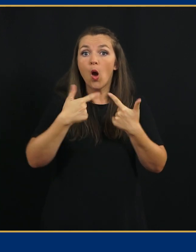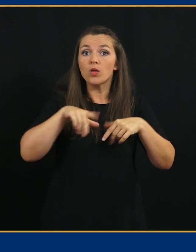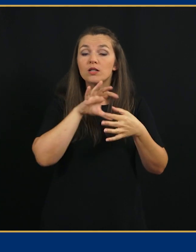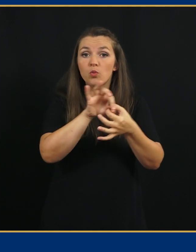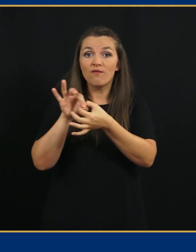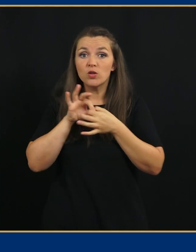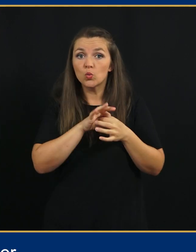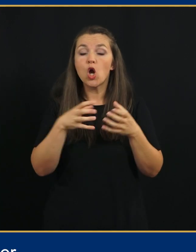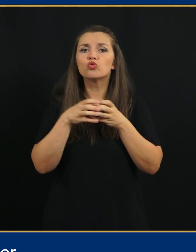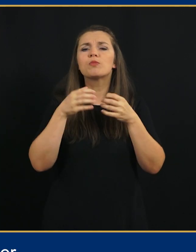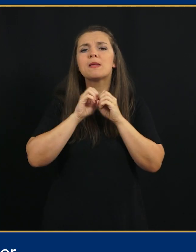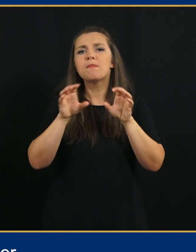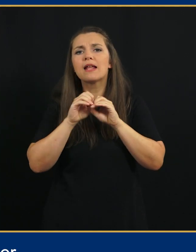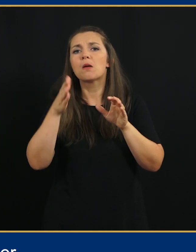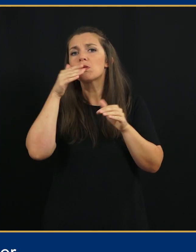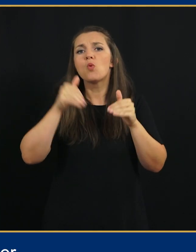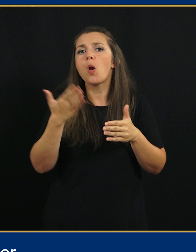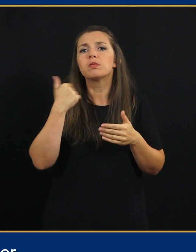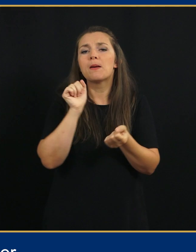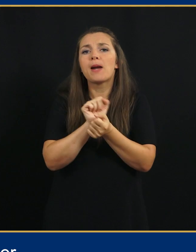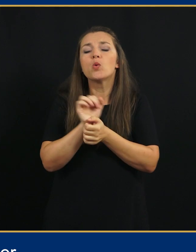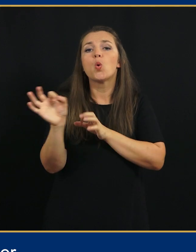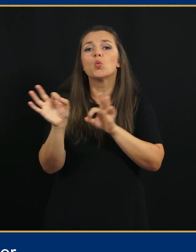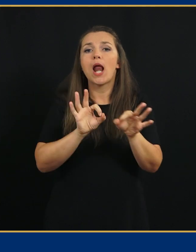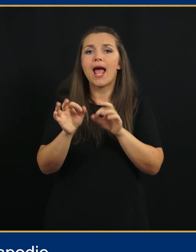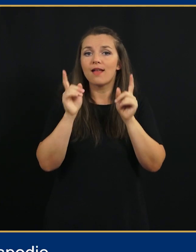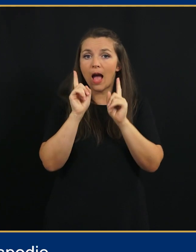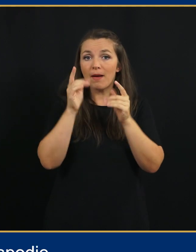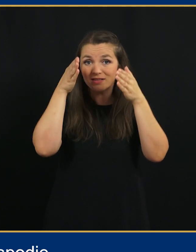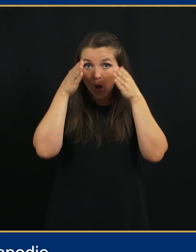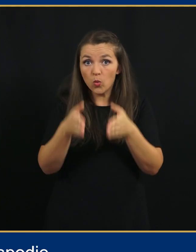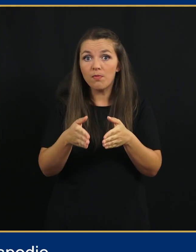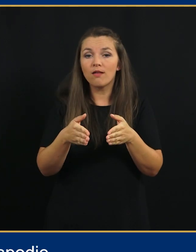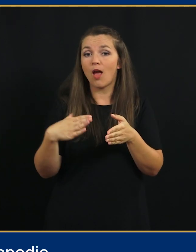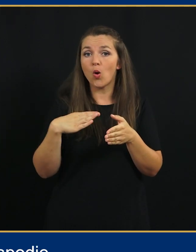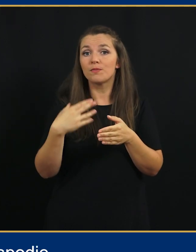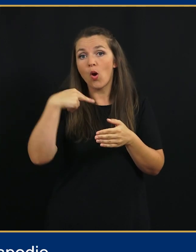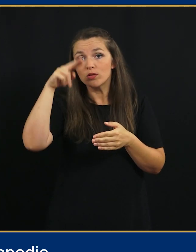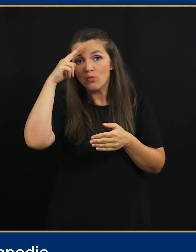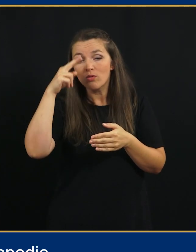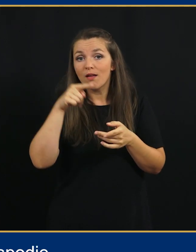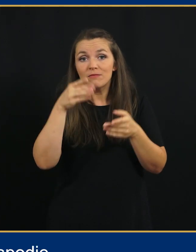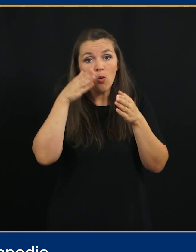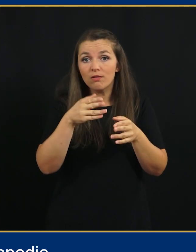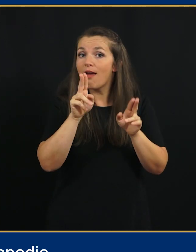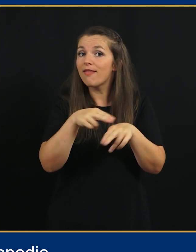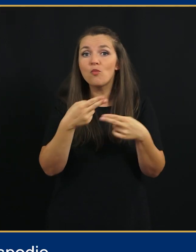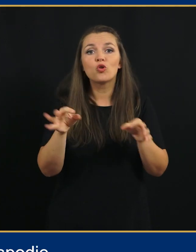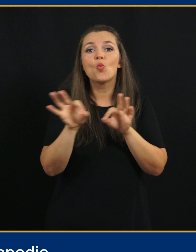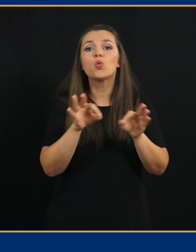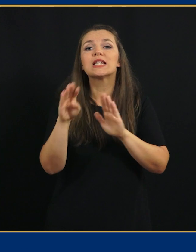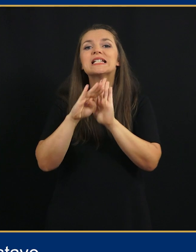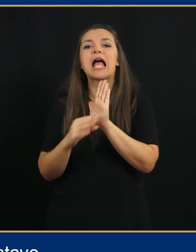povezuje. Družbeni mediji, na primer, bi morali biti pravno urejeni, toda zaupanja, gospe in gospodje, ni mogoče urediti z